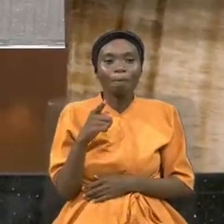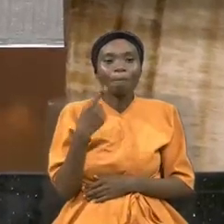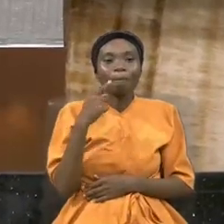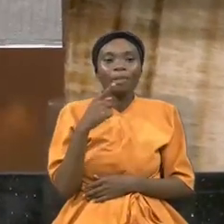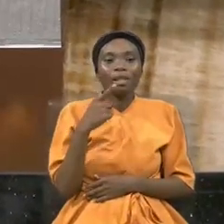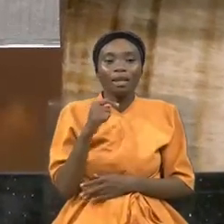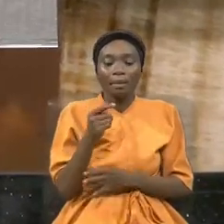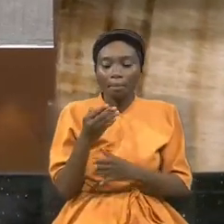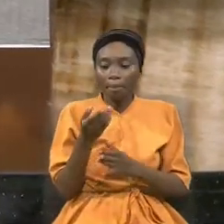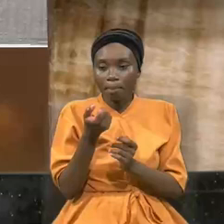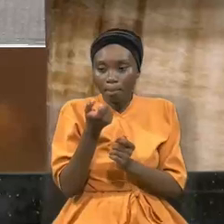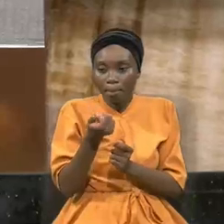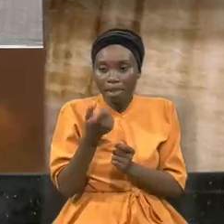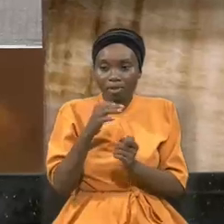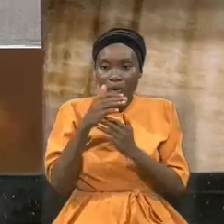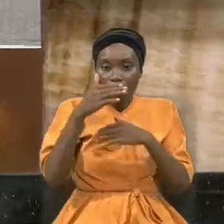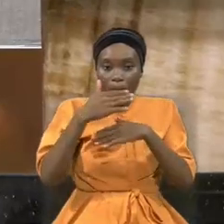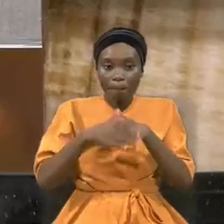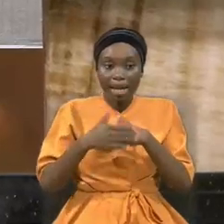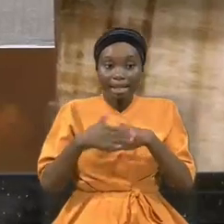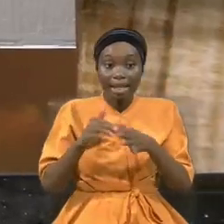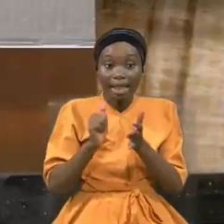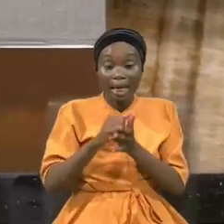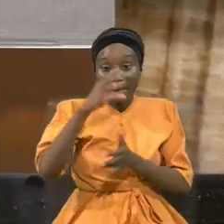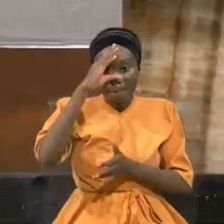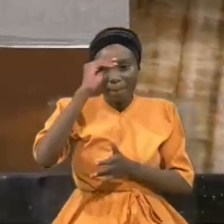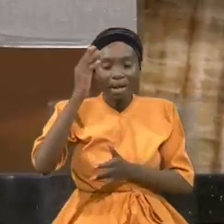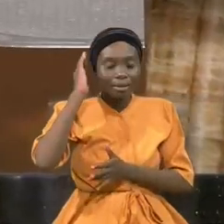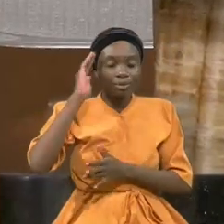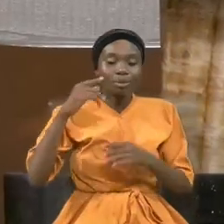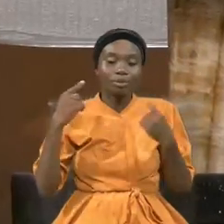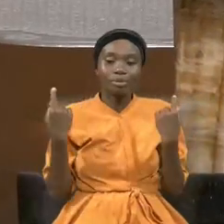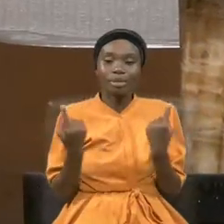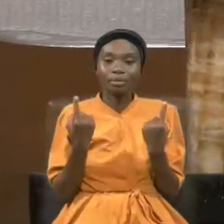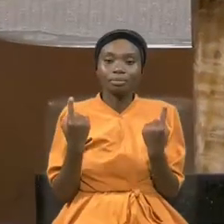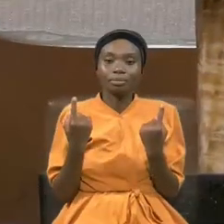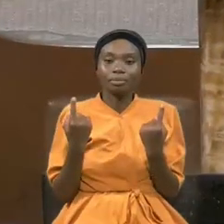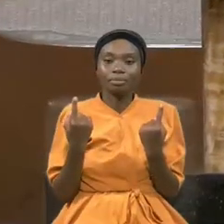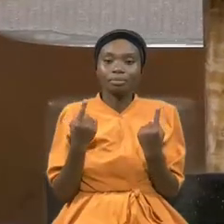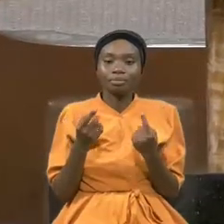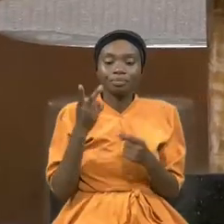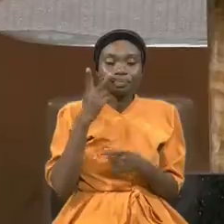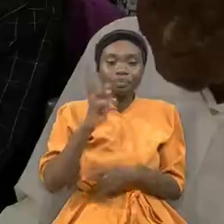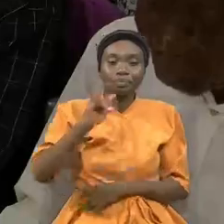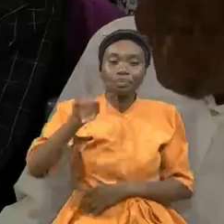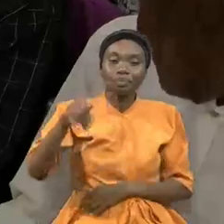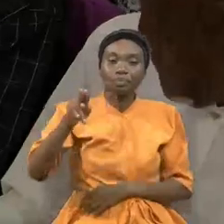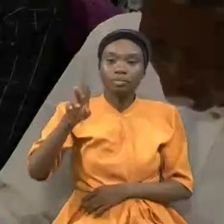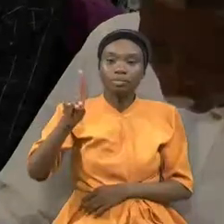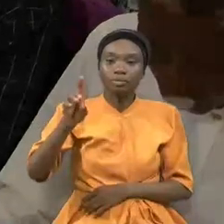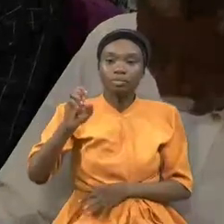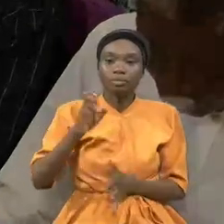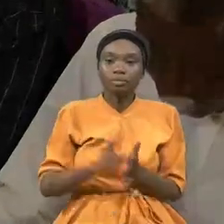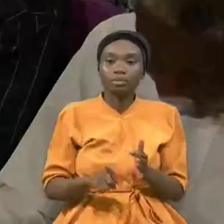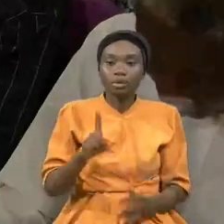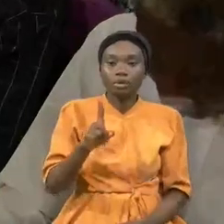avoir égard aux personnes, il n'est pas bon d'avoir égard aux personnes. Et pour un morceau de pain, un homme se livre au péché.